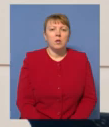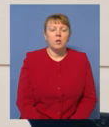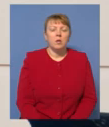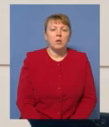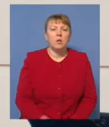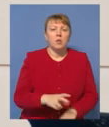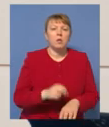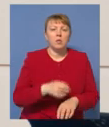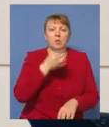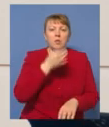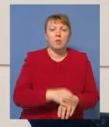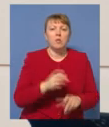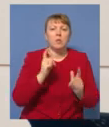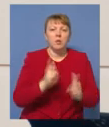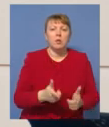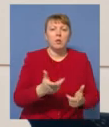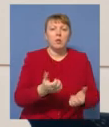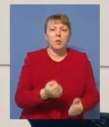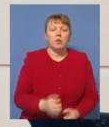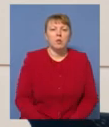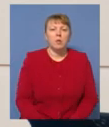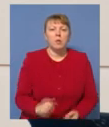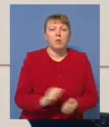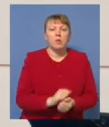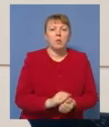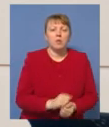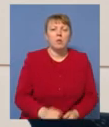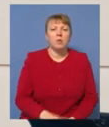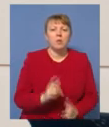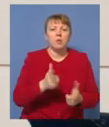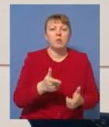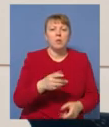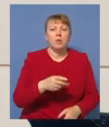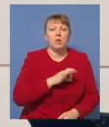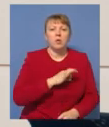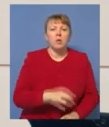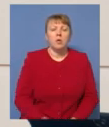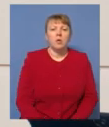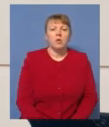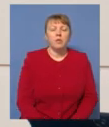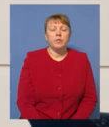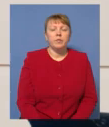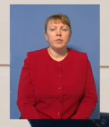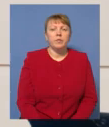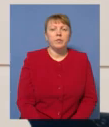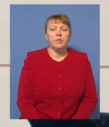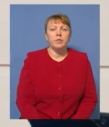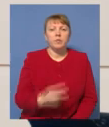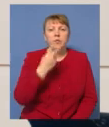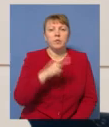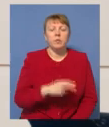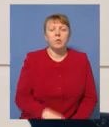ответственности, мы согласовываем. И, соответственно, документ вступает в свою юридическую силу. Если мы видим, что